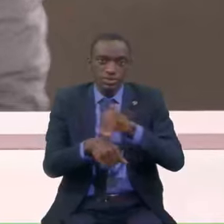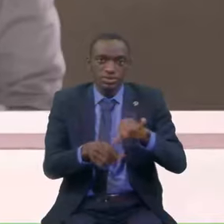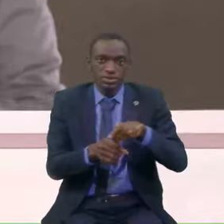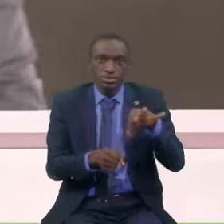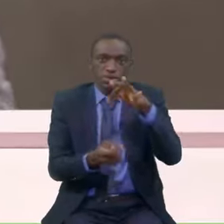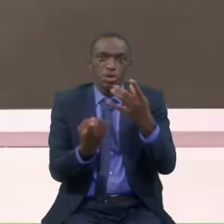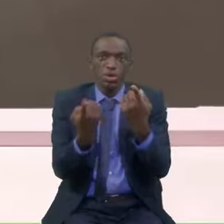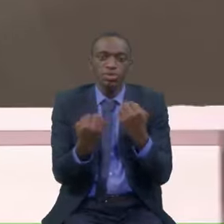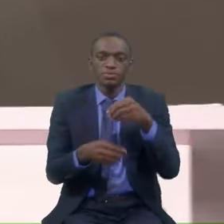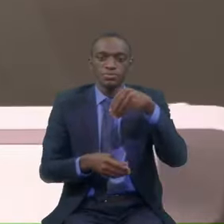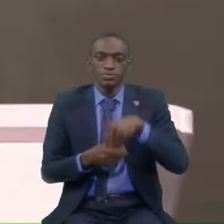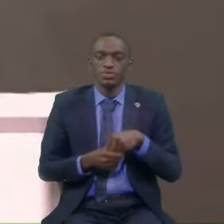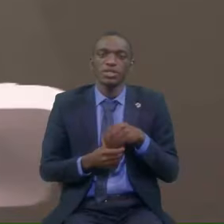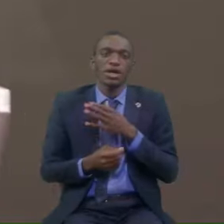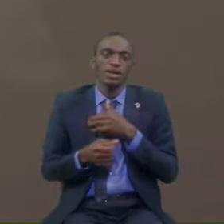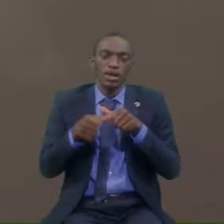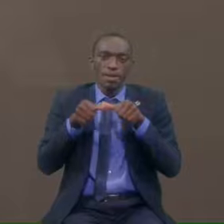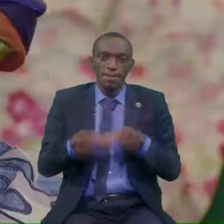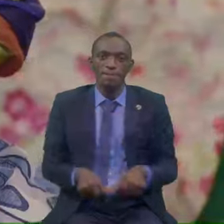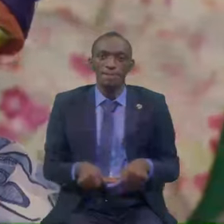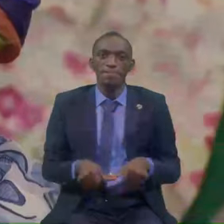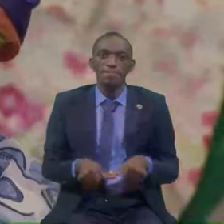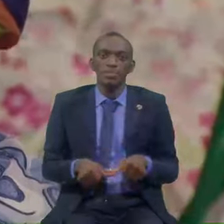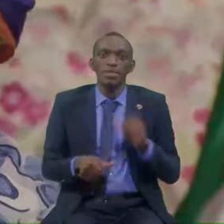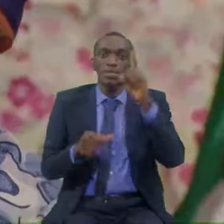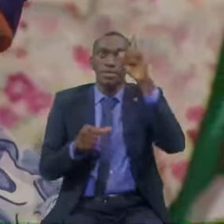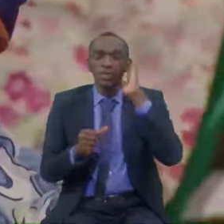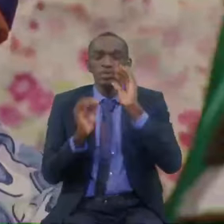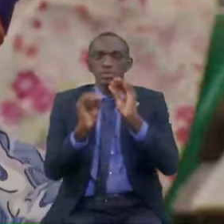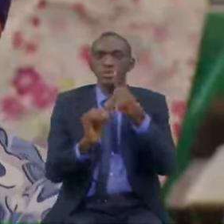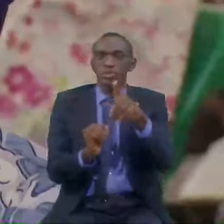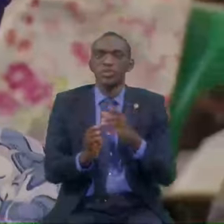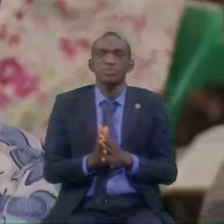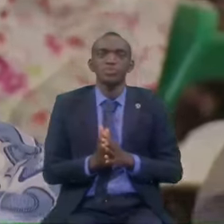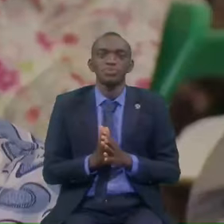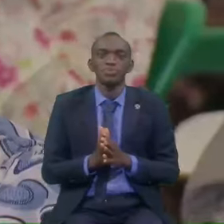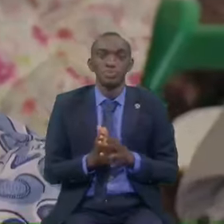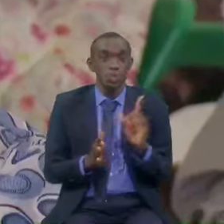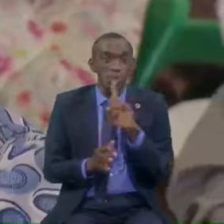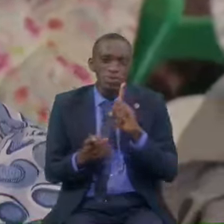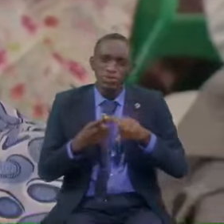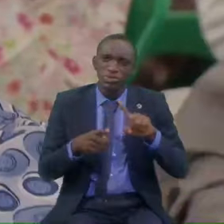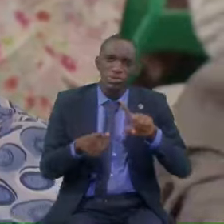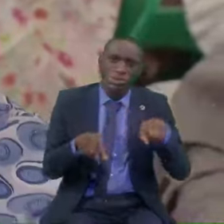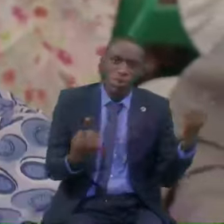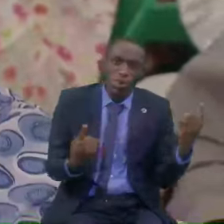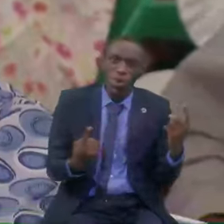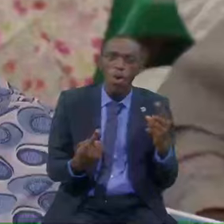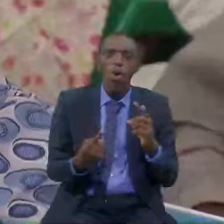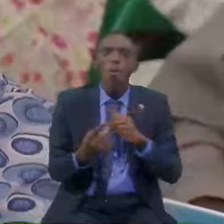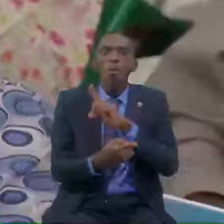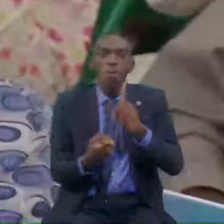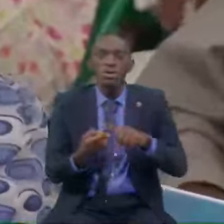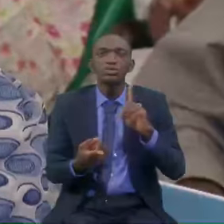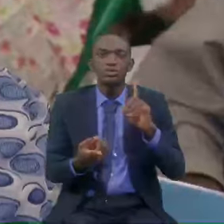de l'esprit vient et demeure, il va t'enseigner où aller, quand